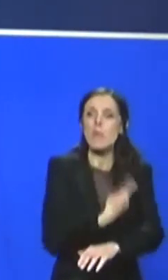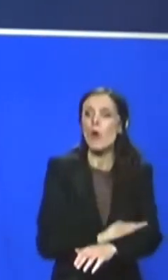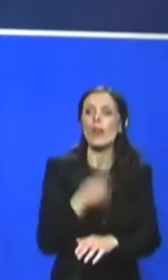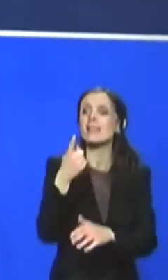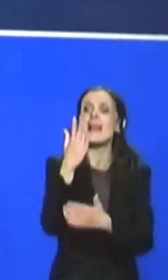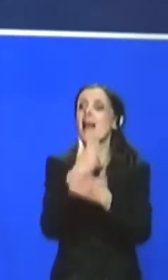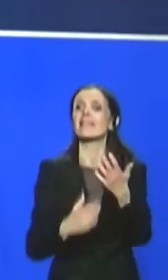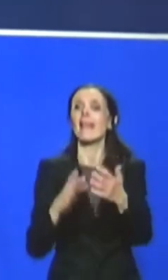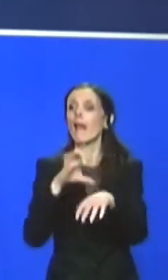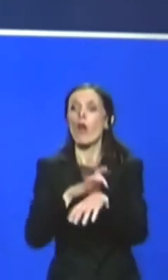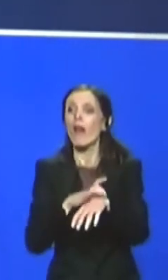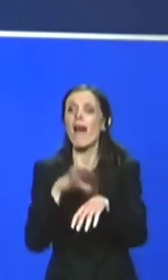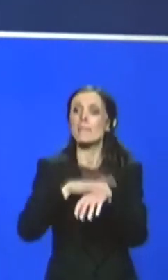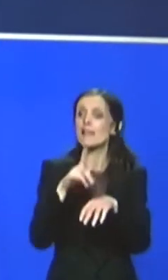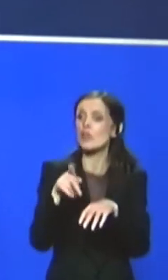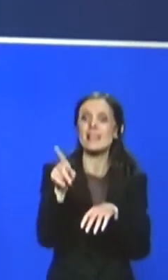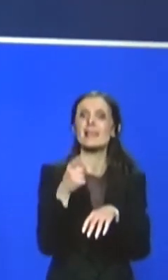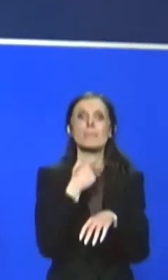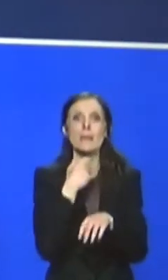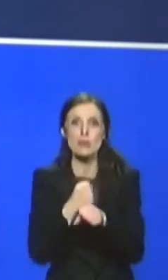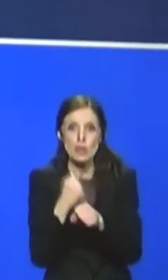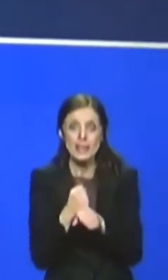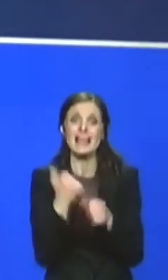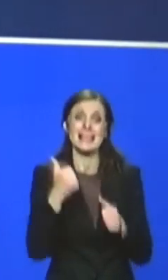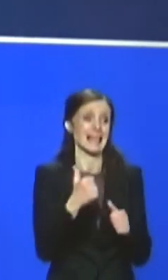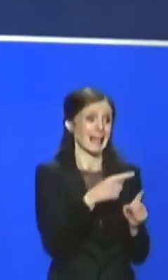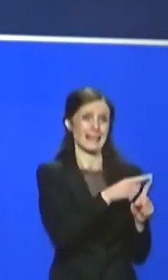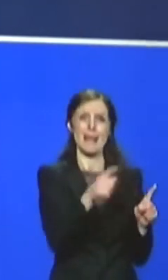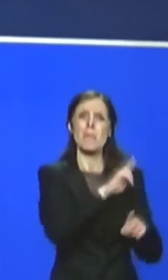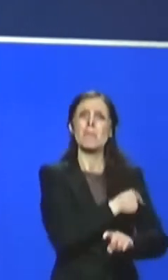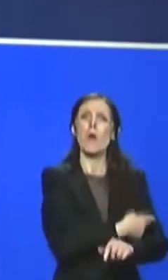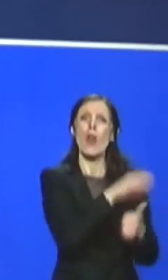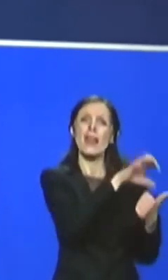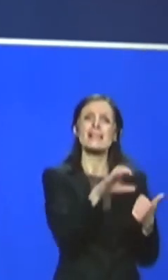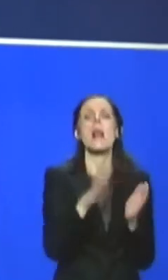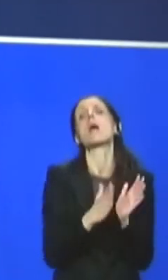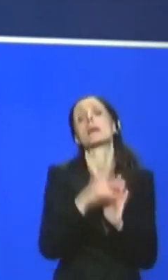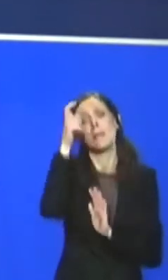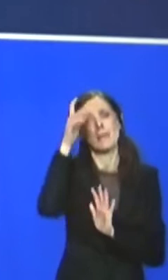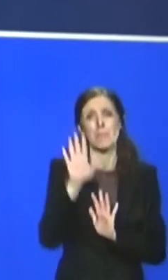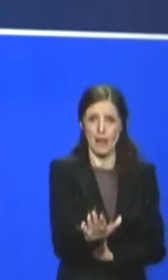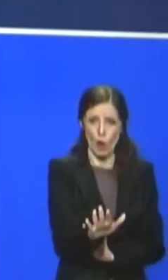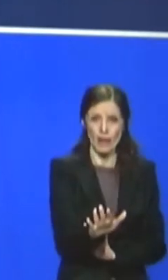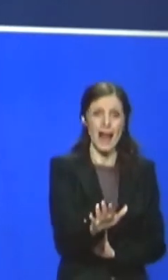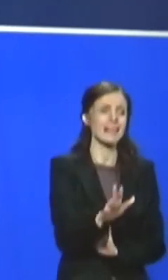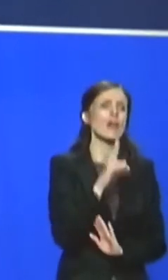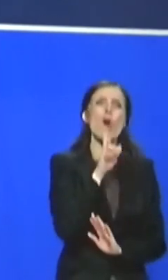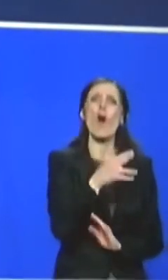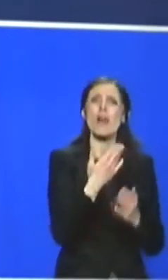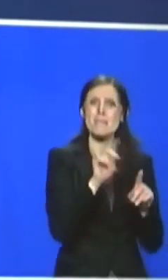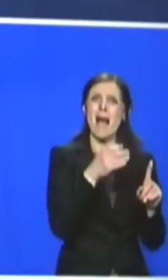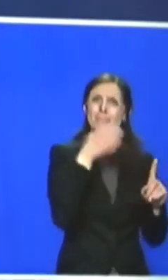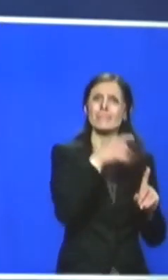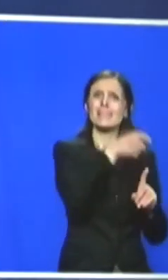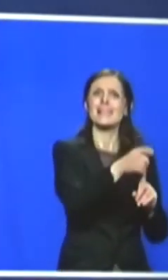razloga. Vi sad imate praktično u svim bolnicama koje su specijalizovane za COVID, na primjer na teritoriji grada Beograda, kombinovane timove koji su iz svih